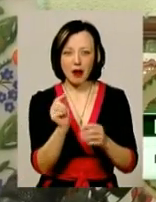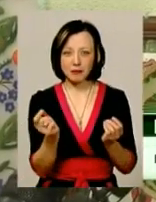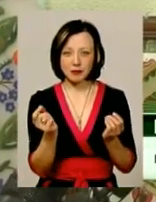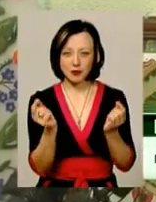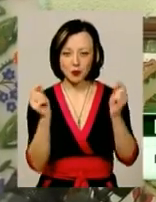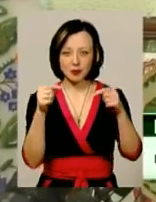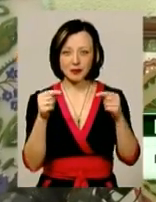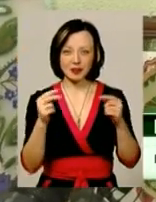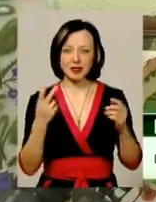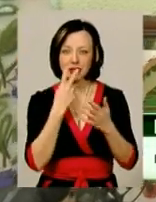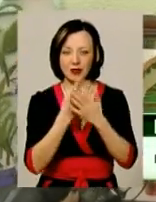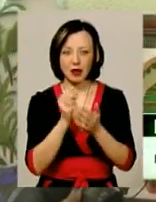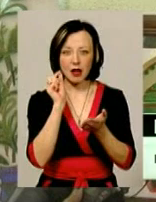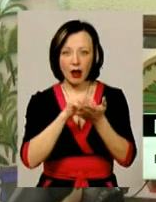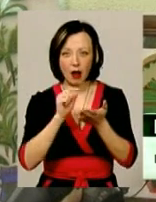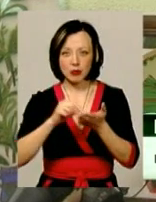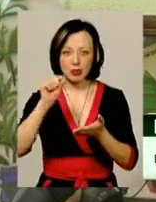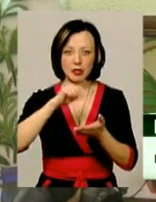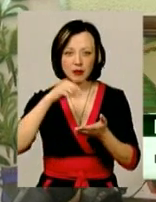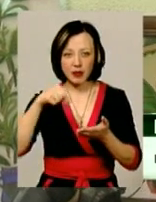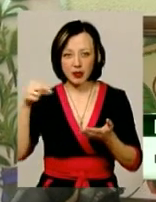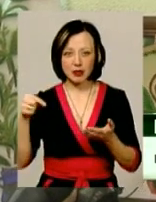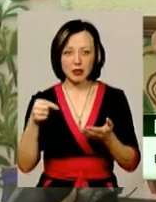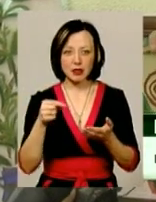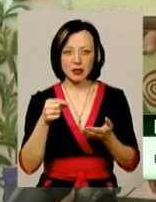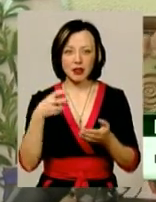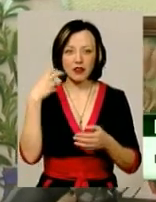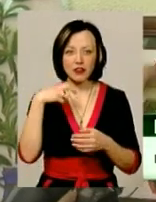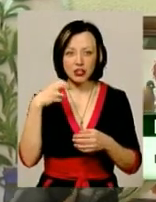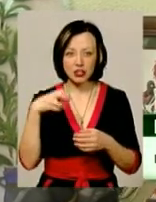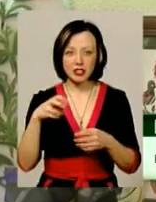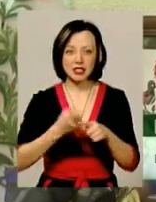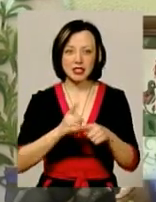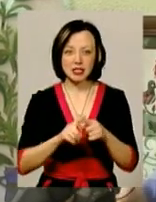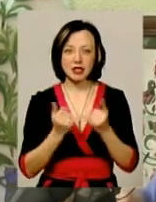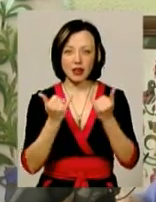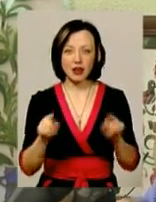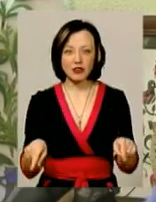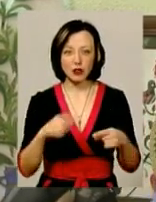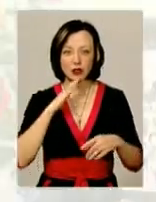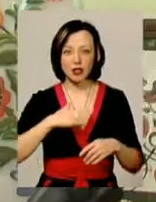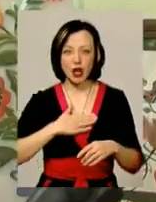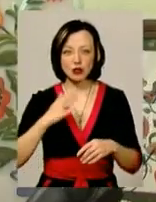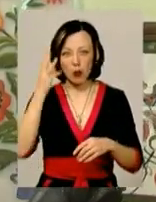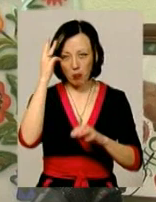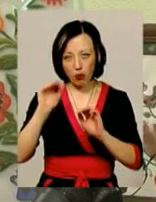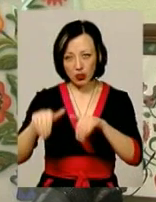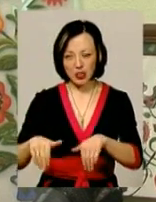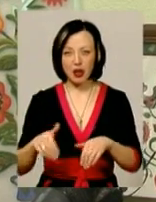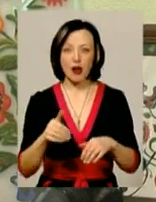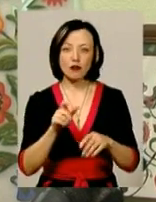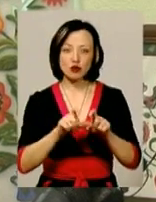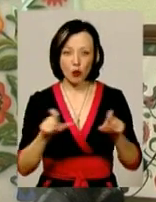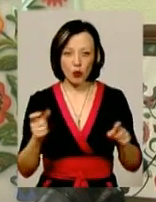дивляться. Використовувалися крапочки, лінії хвилясті, ягідки, вишеньки. Оце для відродження нашого Поділля. То в школі ми з